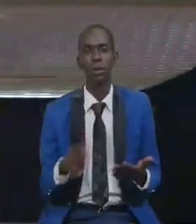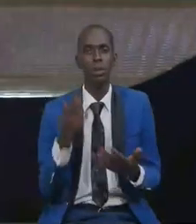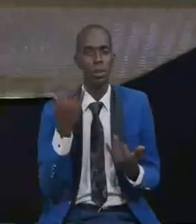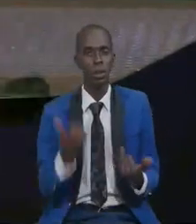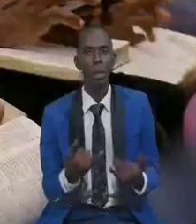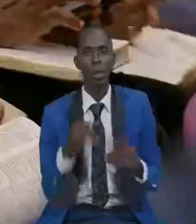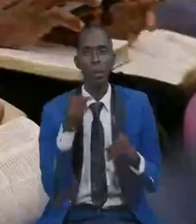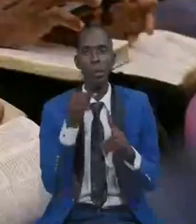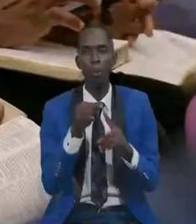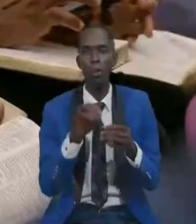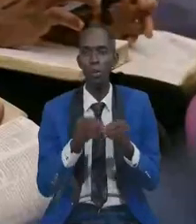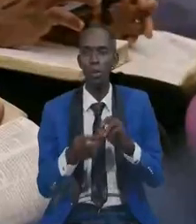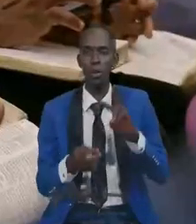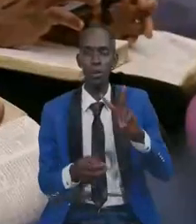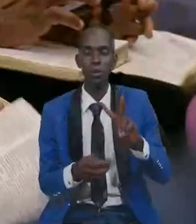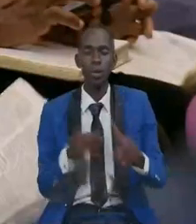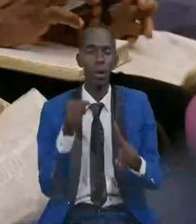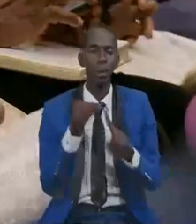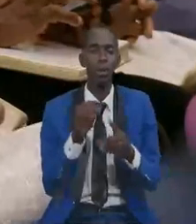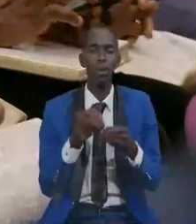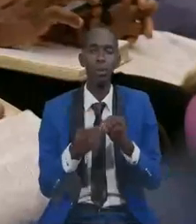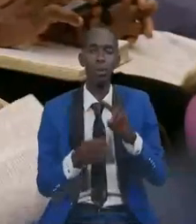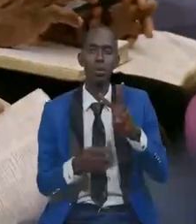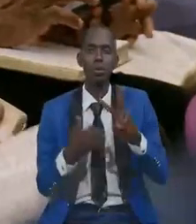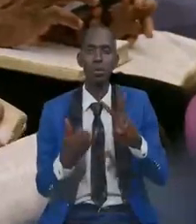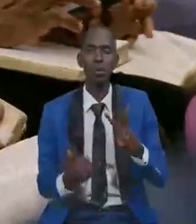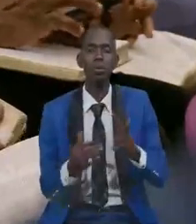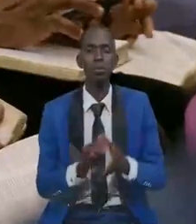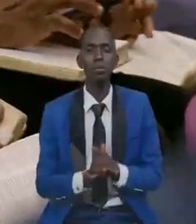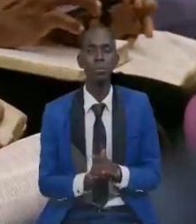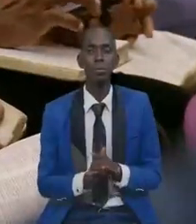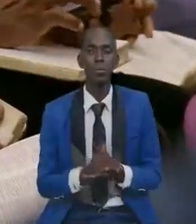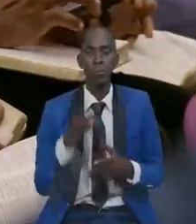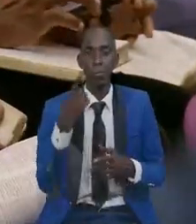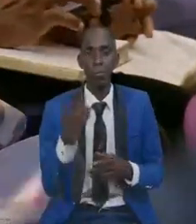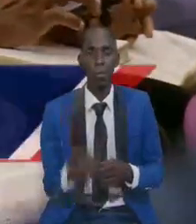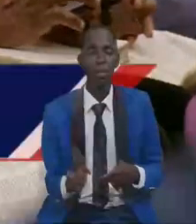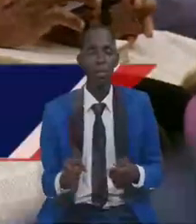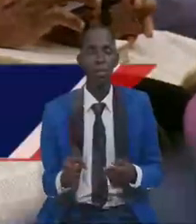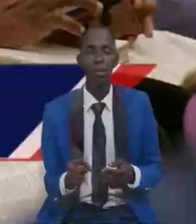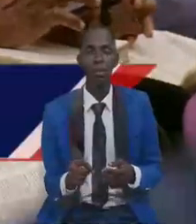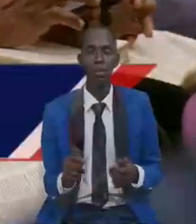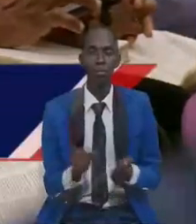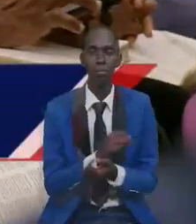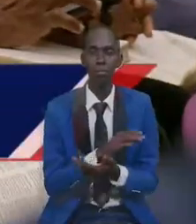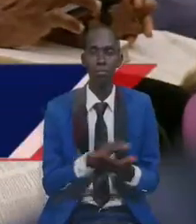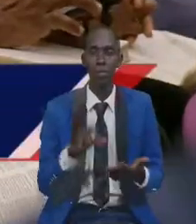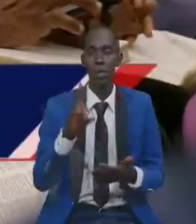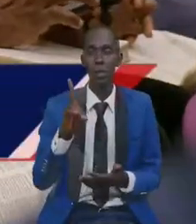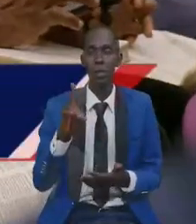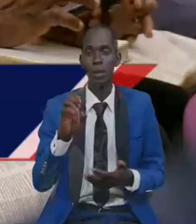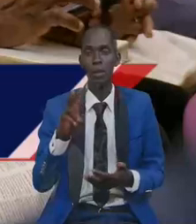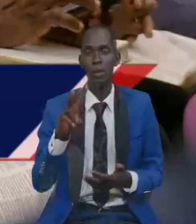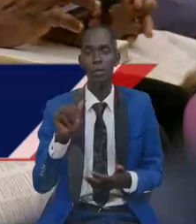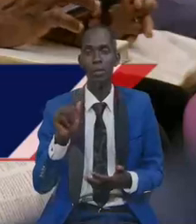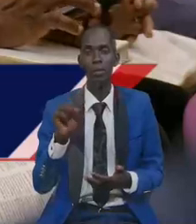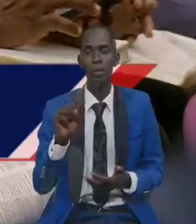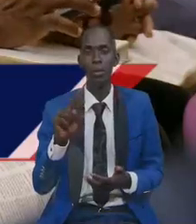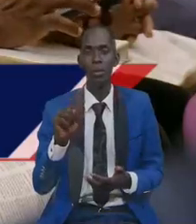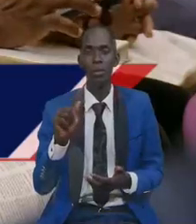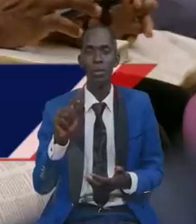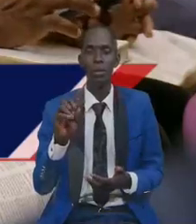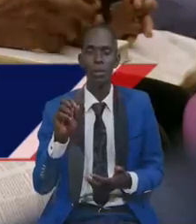pourquoi cela se fait ainsi. Point numéro 2, c'est la dévastation par le très haut